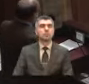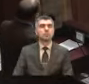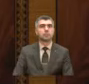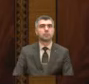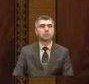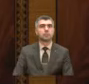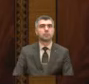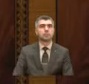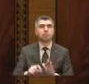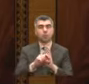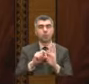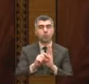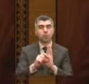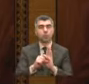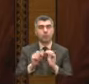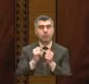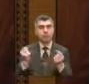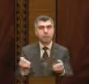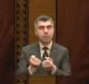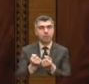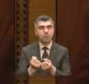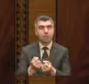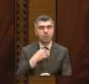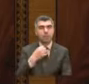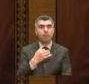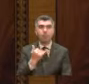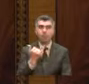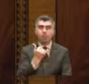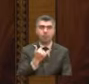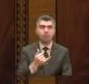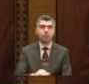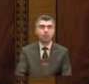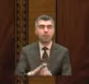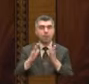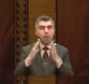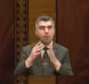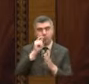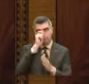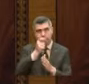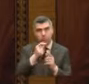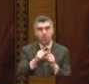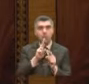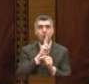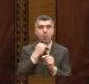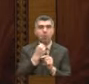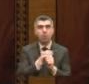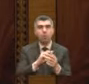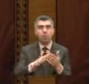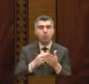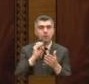في موضوع التنمية المستدامة بداية، فضروري أن نحيي جهود الحكومة استمرارا في تقوية